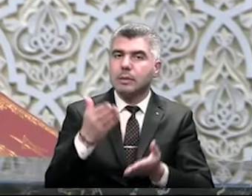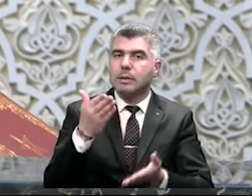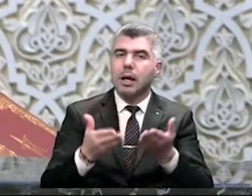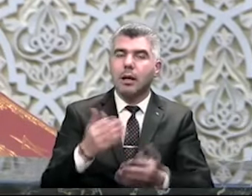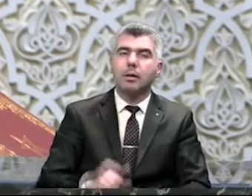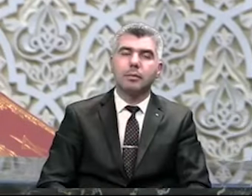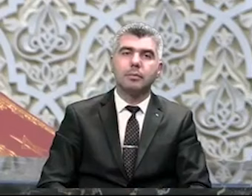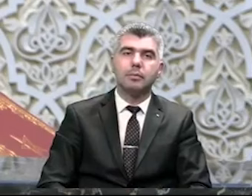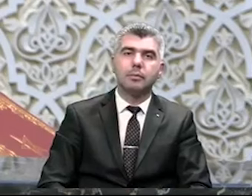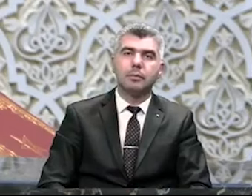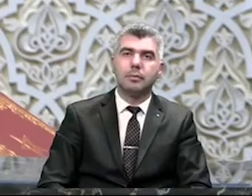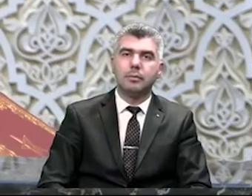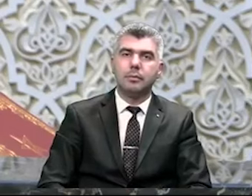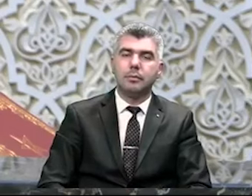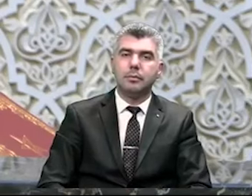صبحي